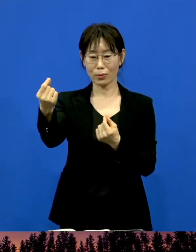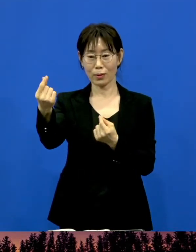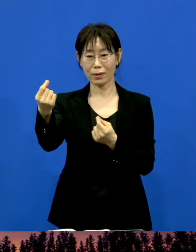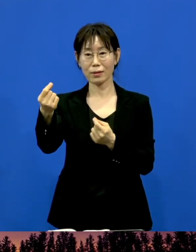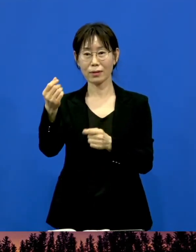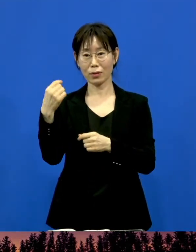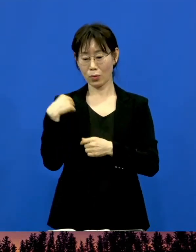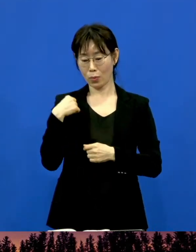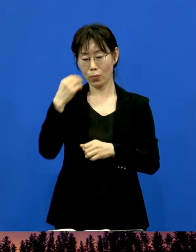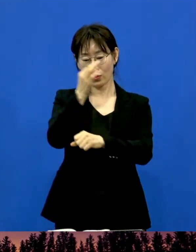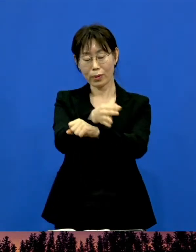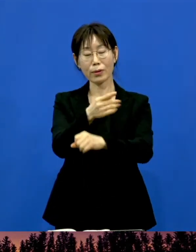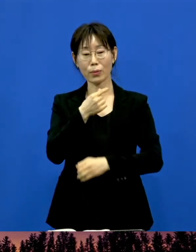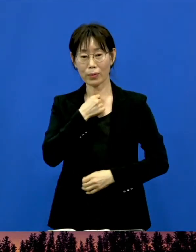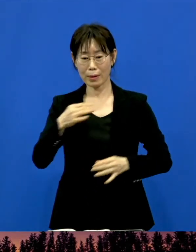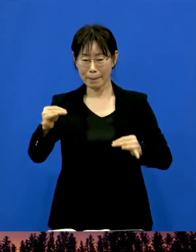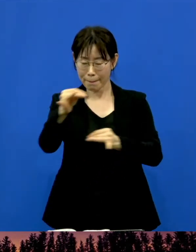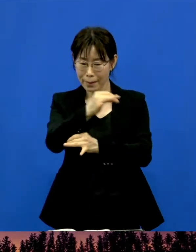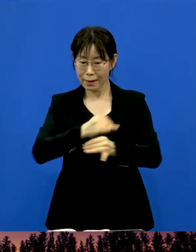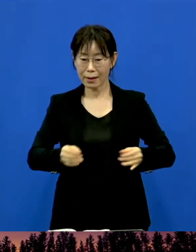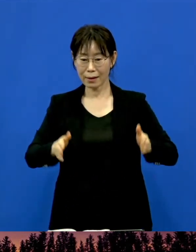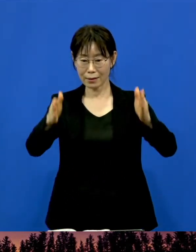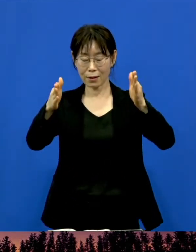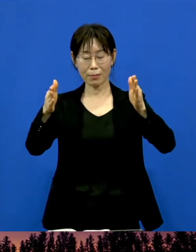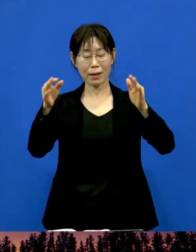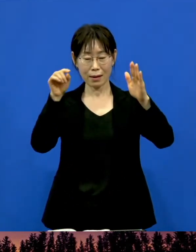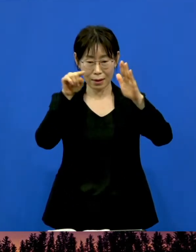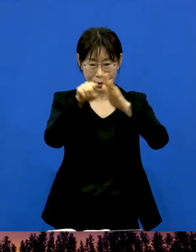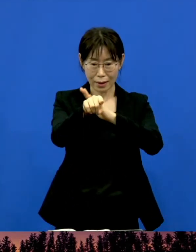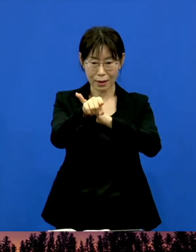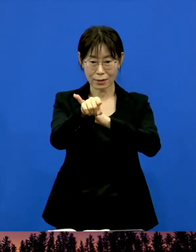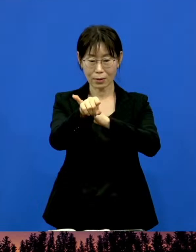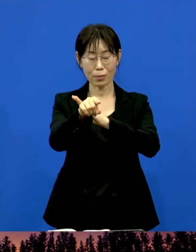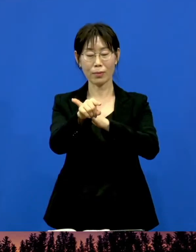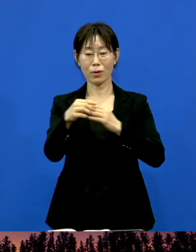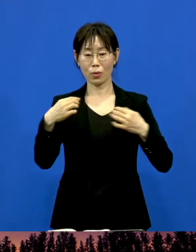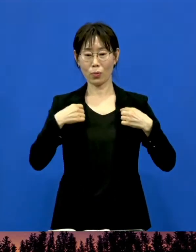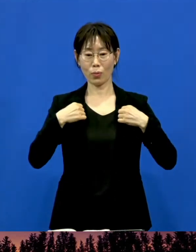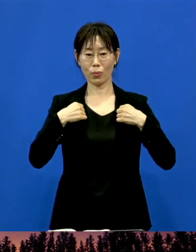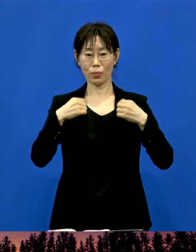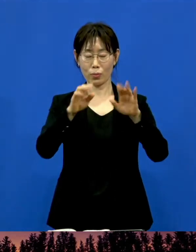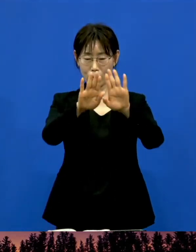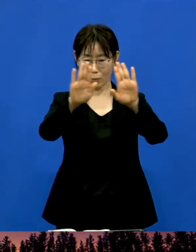이런 백화점에 그 많은 물건들이 있다는 이유는 뭘까? 인간의 욕구가 얼마나 다양한가?